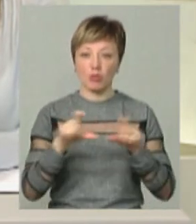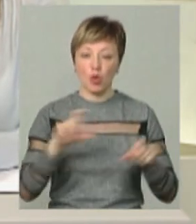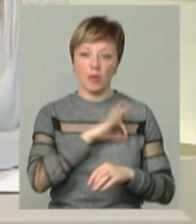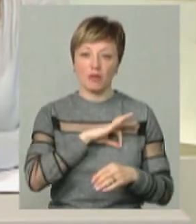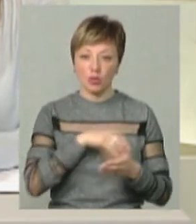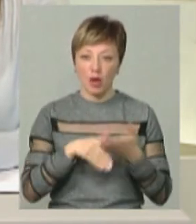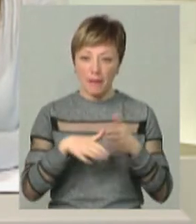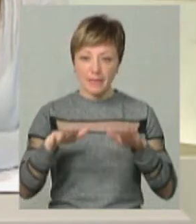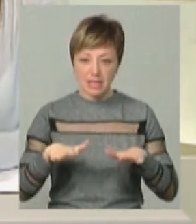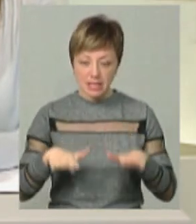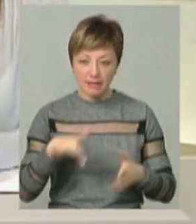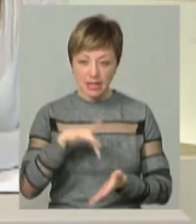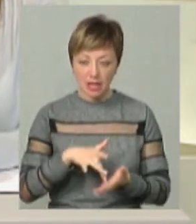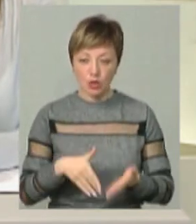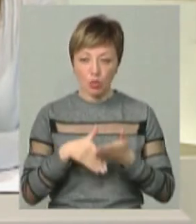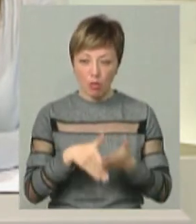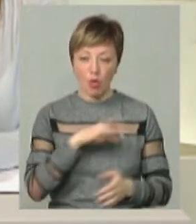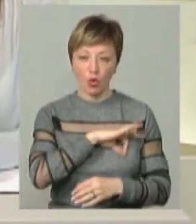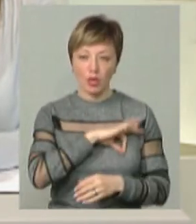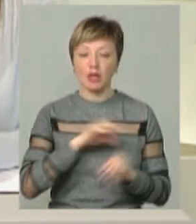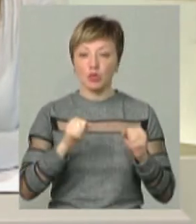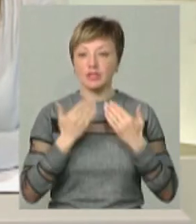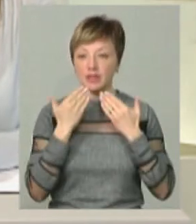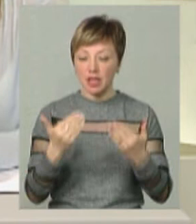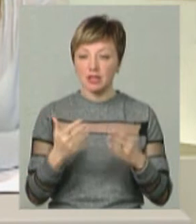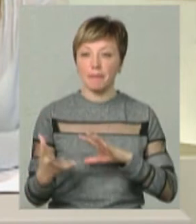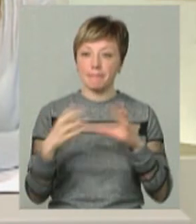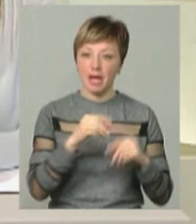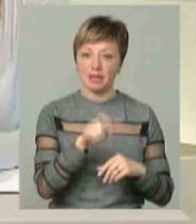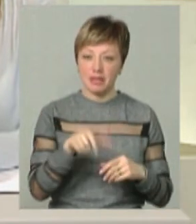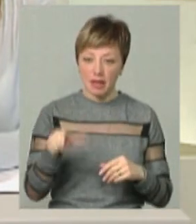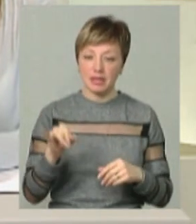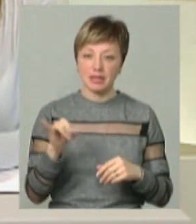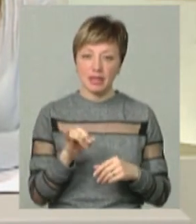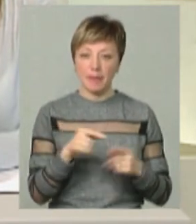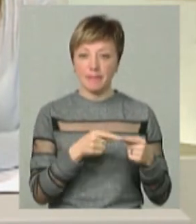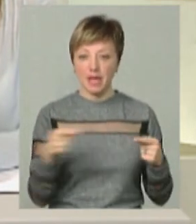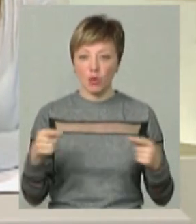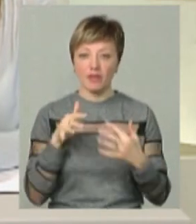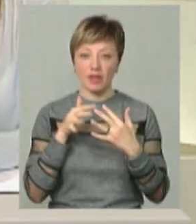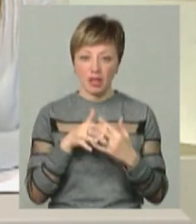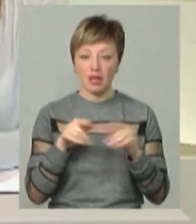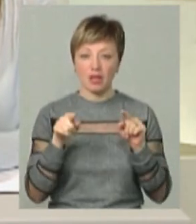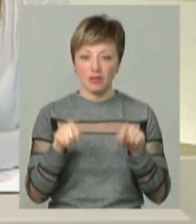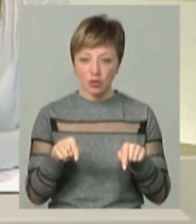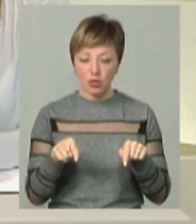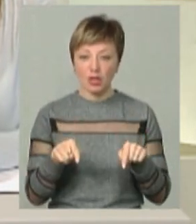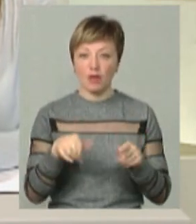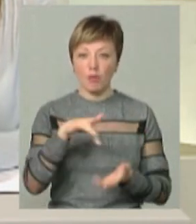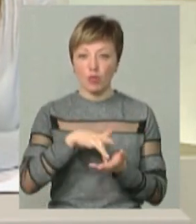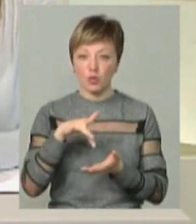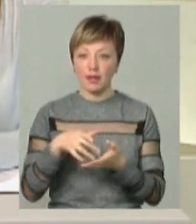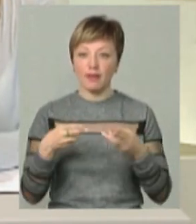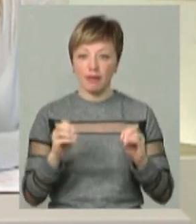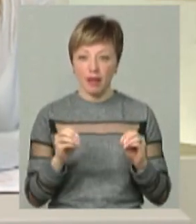допомоги, місцеві центри правової допомоги, і туди можуть звертатись переселенці. І, зокрема, от за період війни в пунктах,